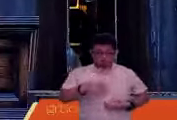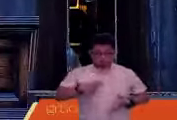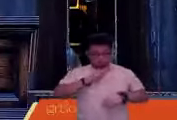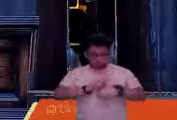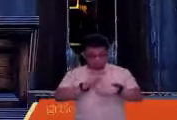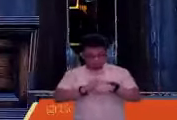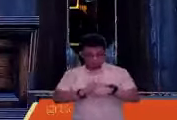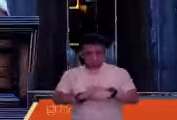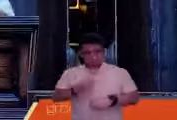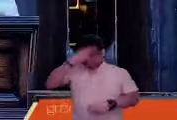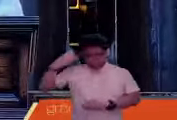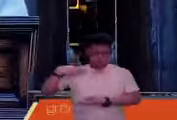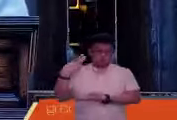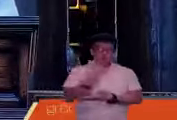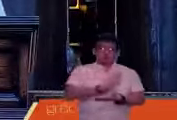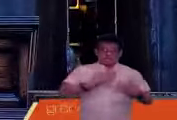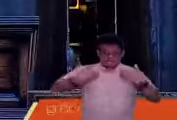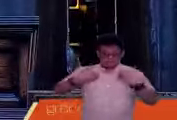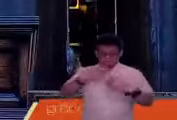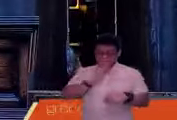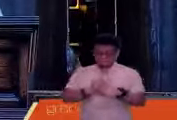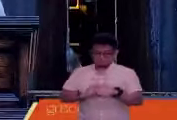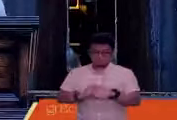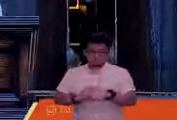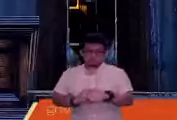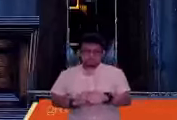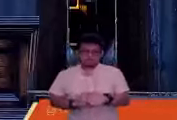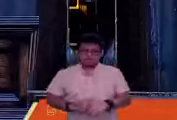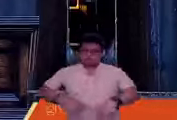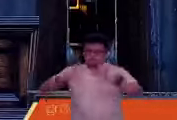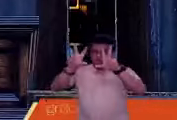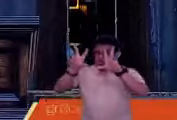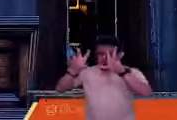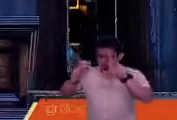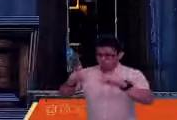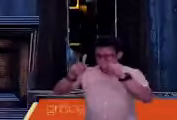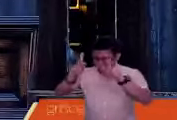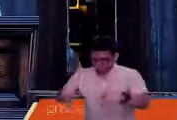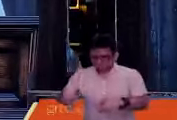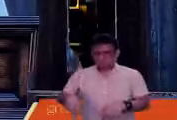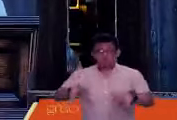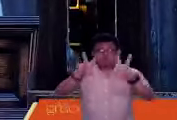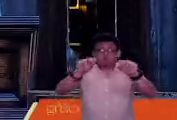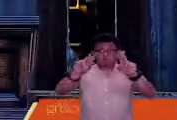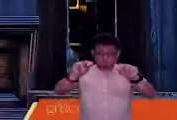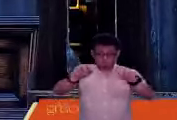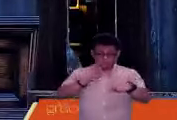kita tanan na amay tay mga ministry. Walay tao diri nga walay ministry.